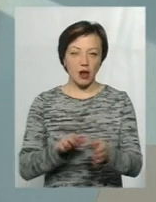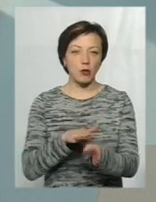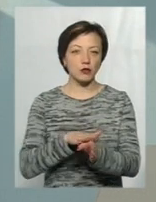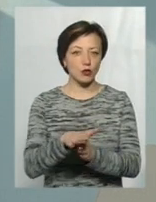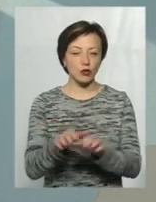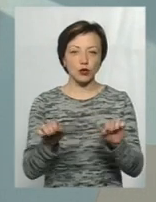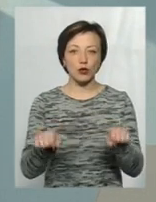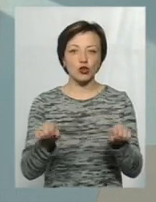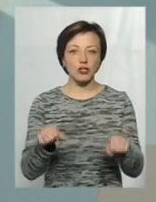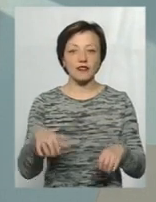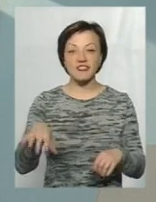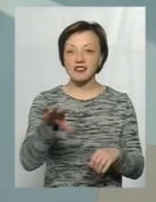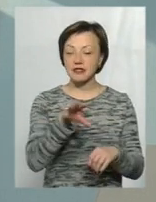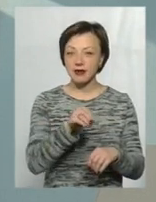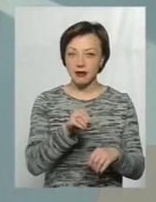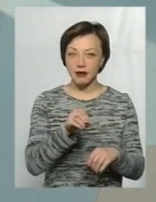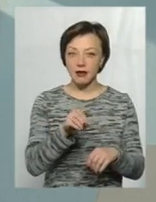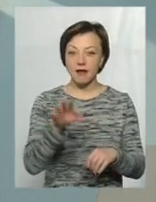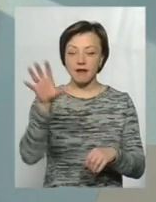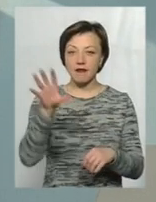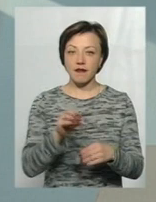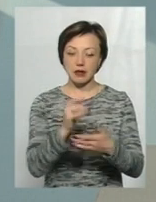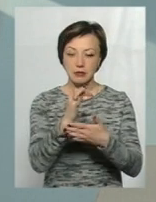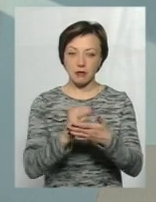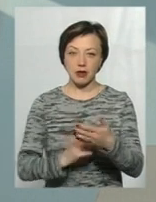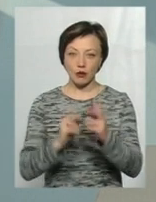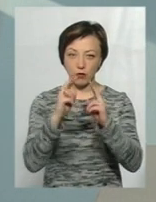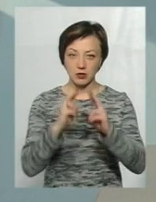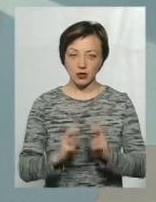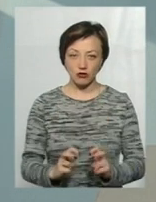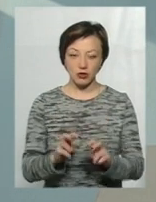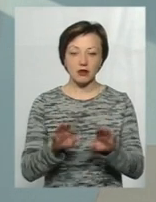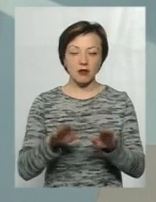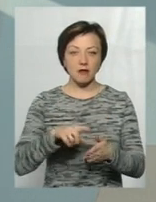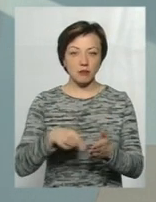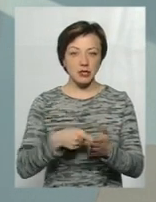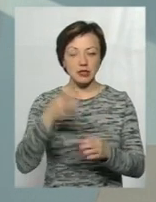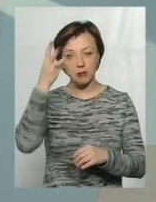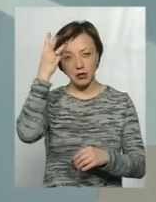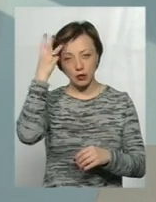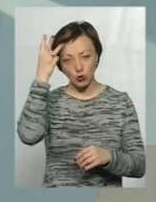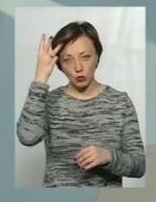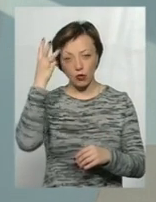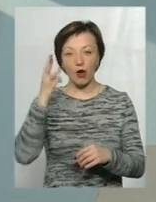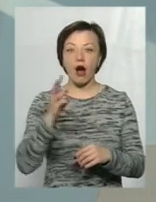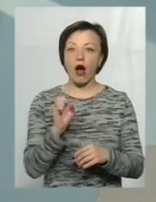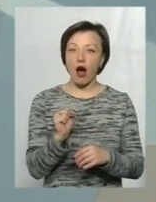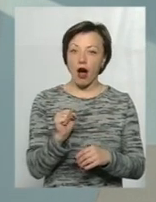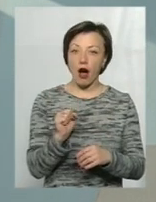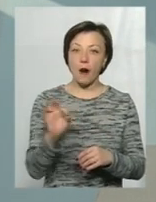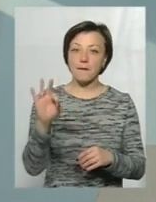абсолютно можливо все, абсолютно весь спектр обстежень неплідна пара може пройти на місці в Хмельницькому. На